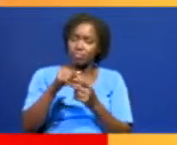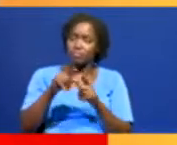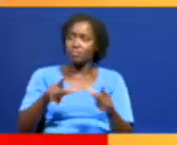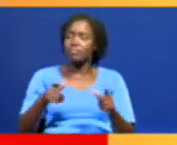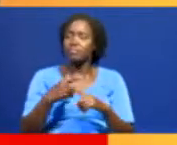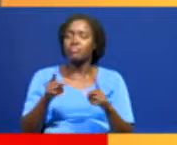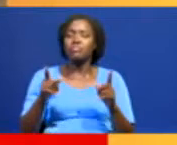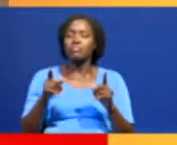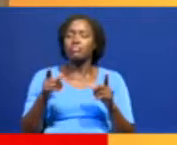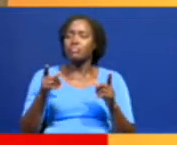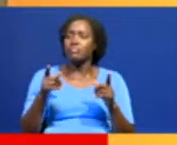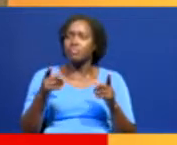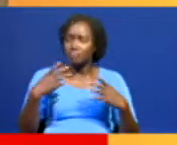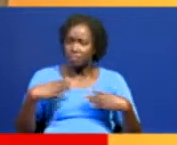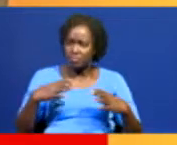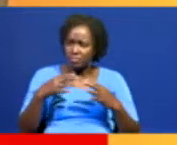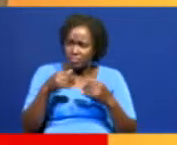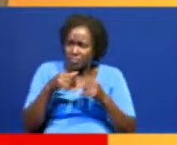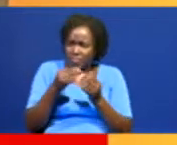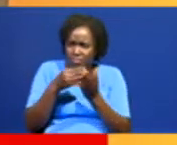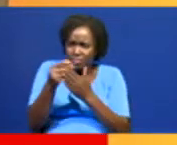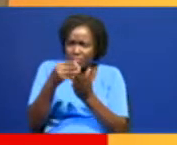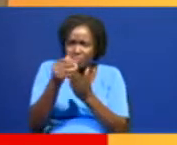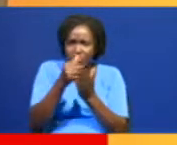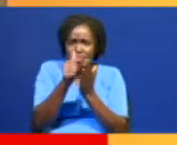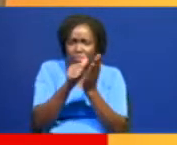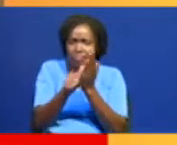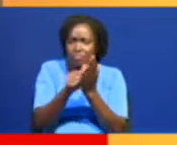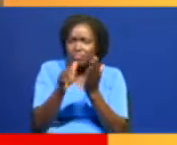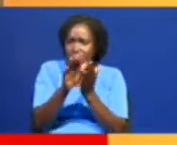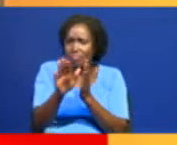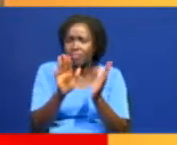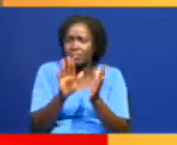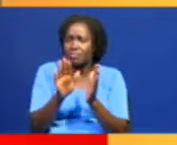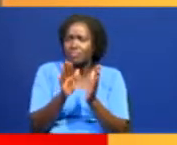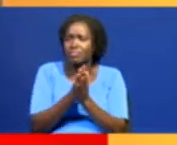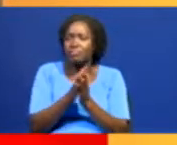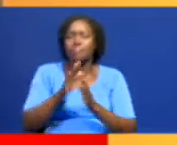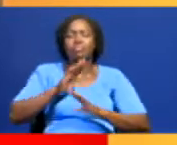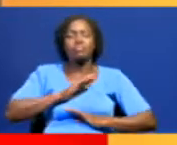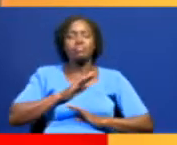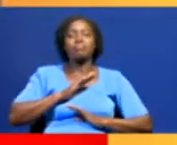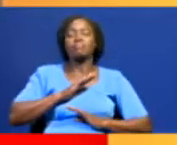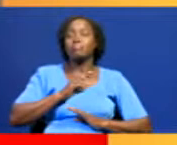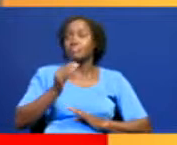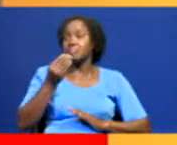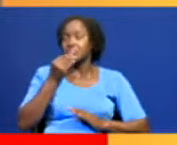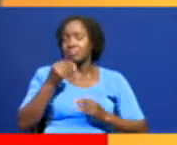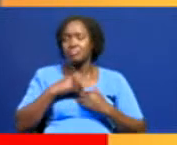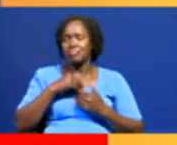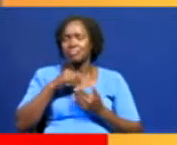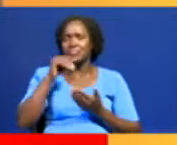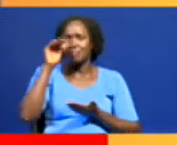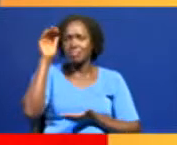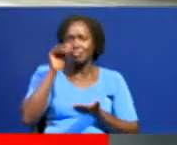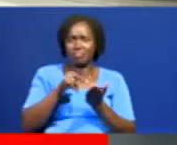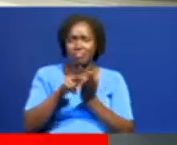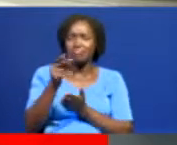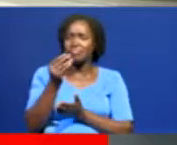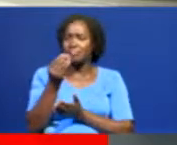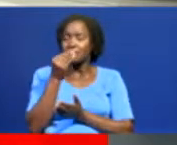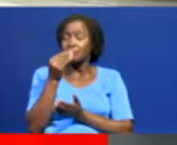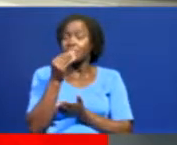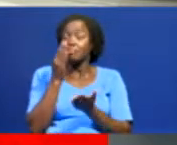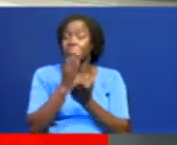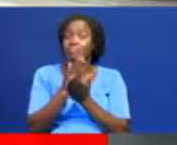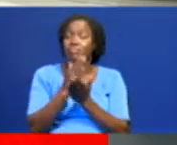waweze kuuza mazao, tupate mavuno ya kutosha ili bei ya chakula ije chini. Na nitakwambia kwa hakika kwa